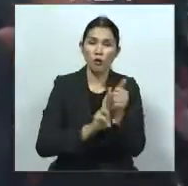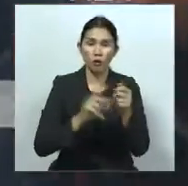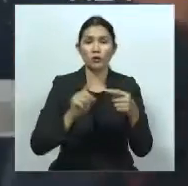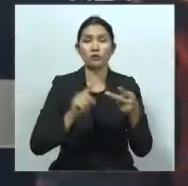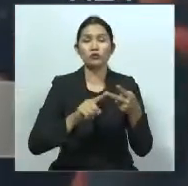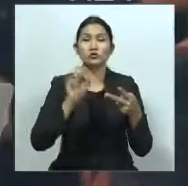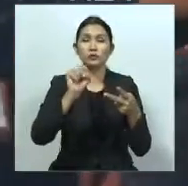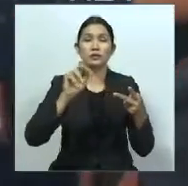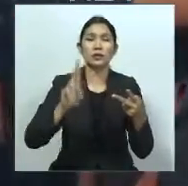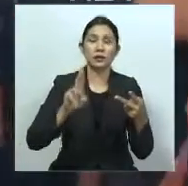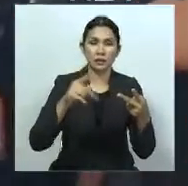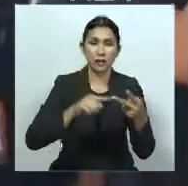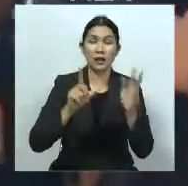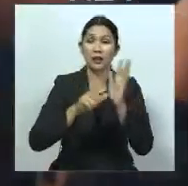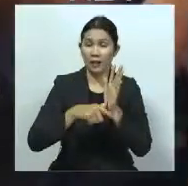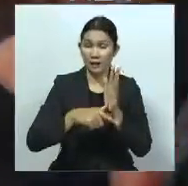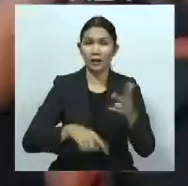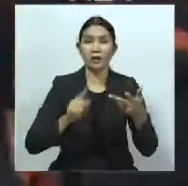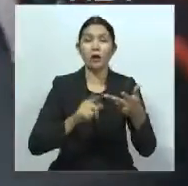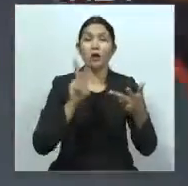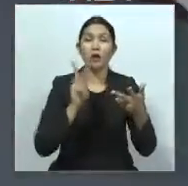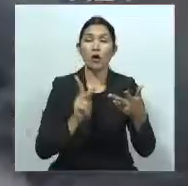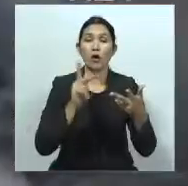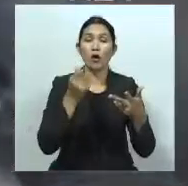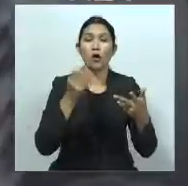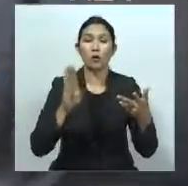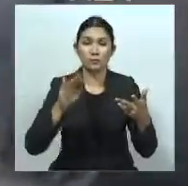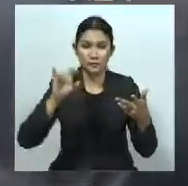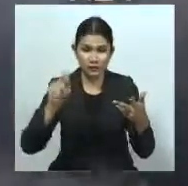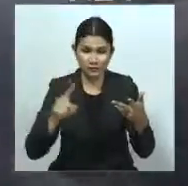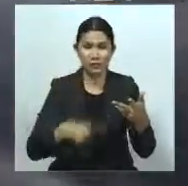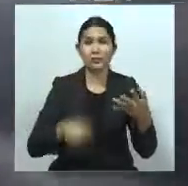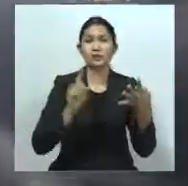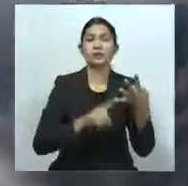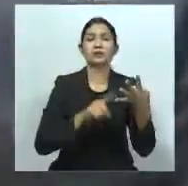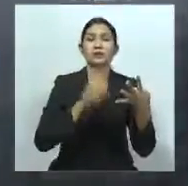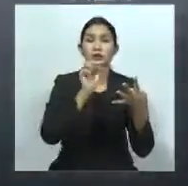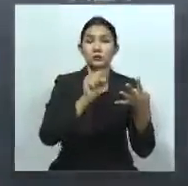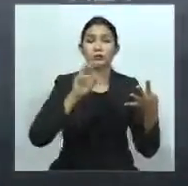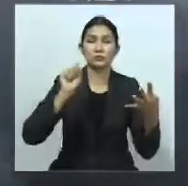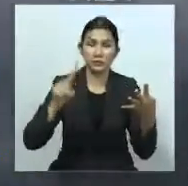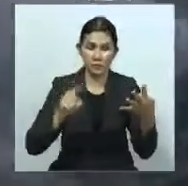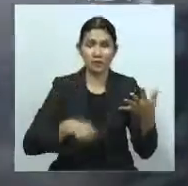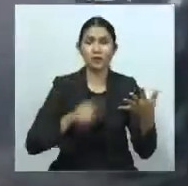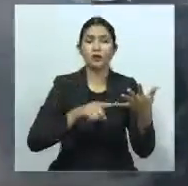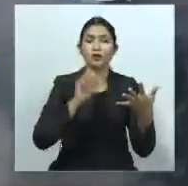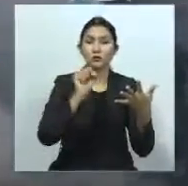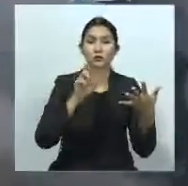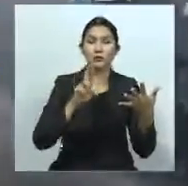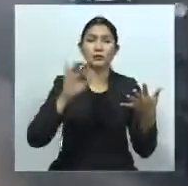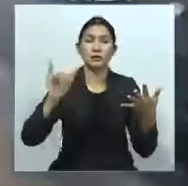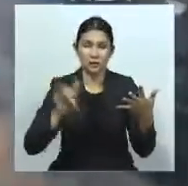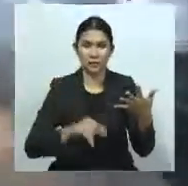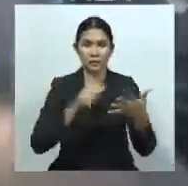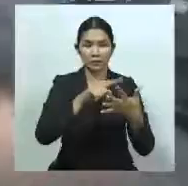สนธิรัตน์สนธิจิรวงศ์เลขาธิการพรรคนายกอบศักดิ์ภูตระกูลโฆษกพรรคนายสมศักดิ์เทพสุทินและนายสุริยะจึงรุ่งเรืองกิจ